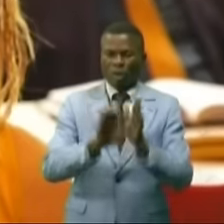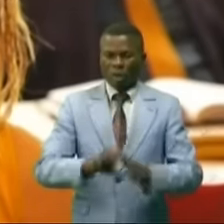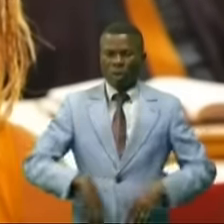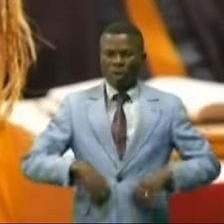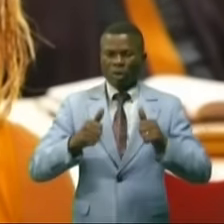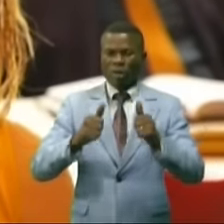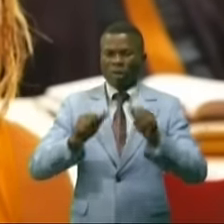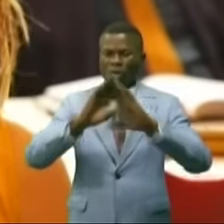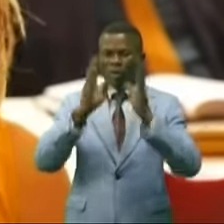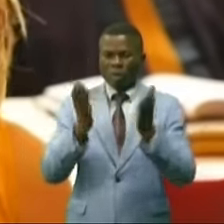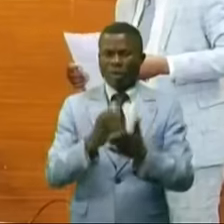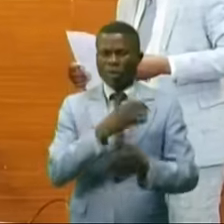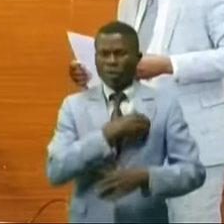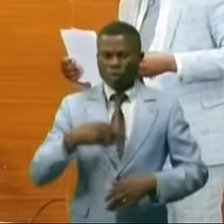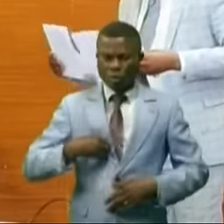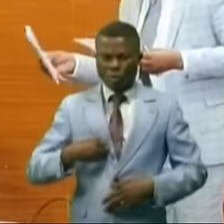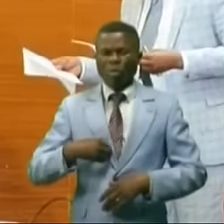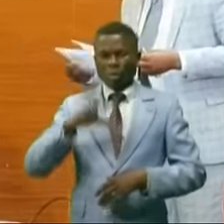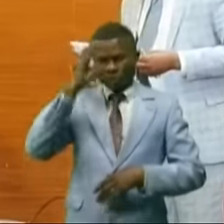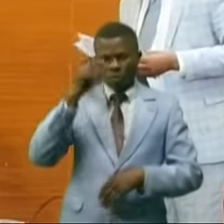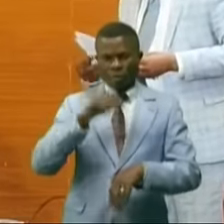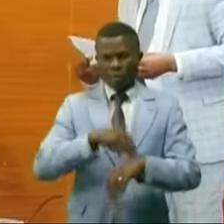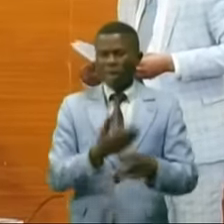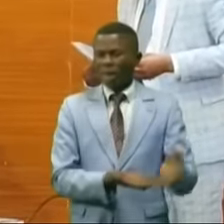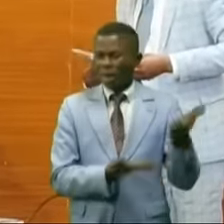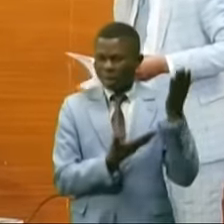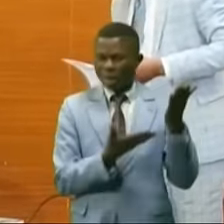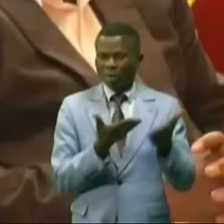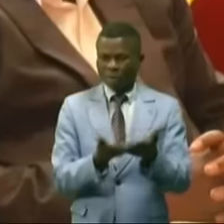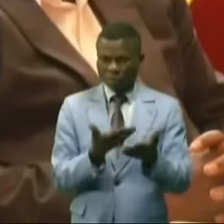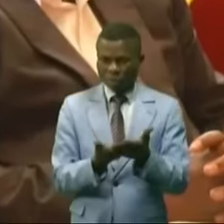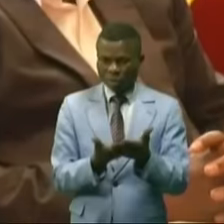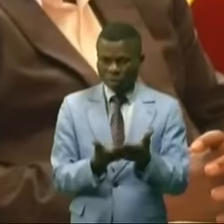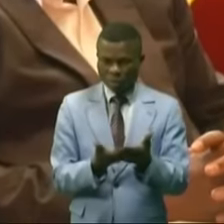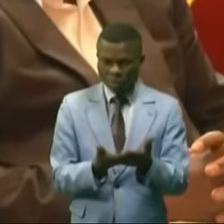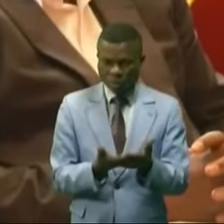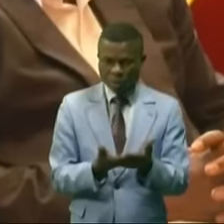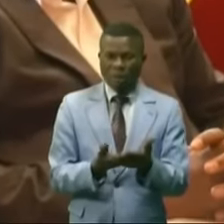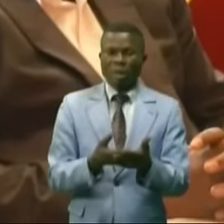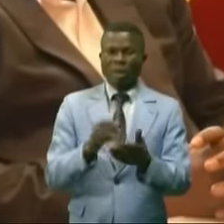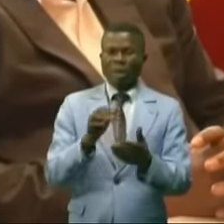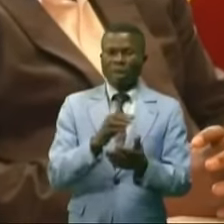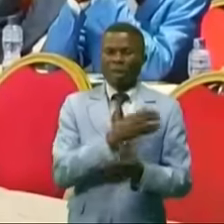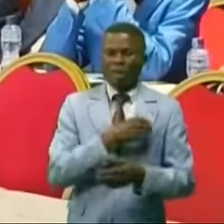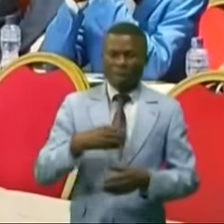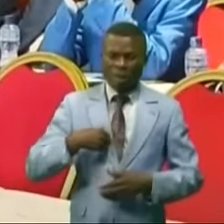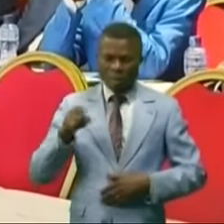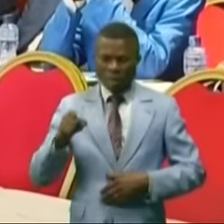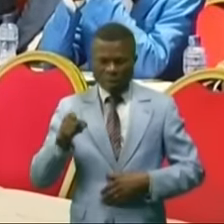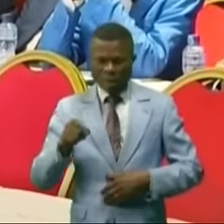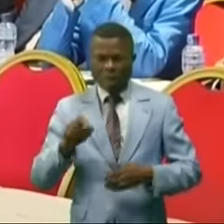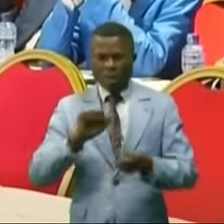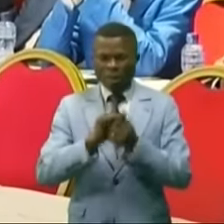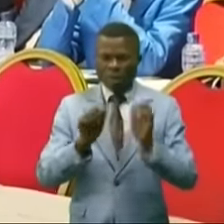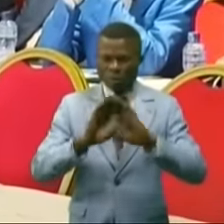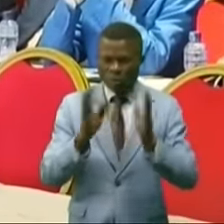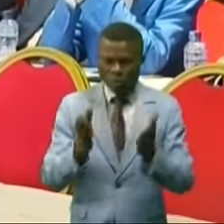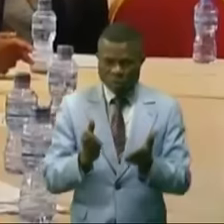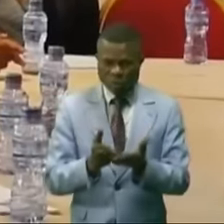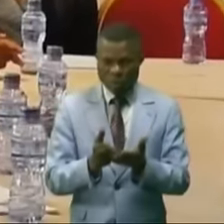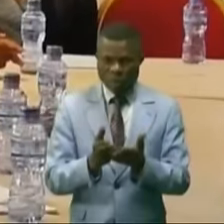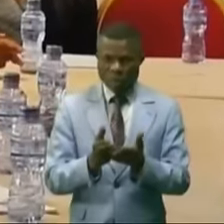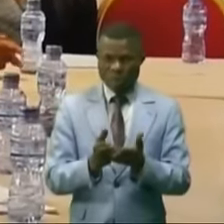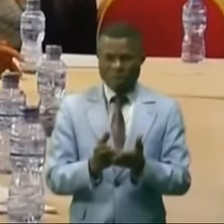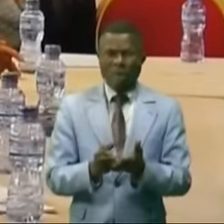santé universelle. Avec les plans stratégiques 2021-2023 de la prévoyance sociale, les statistiques sont presque alarmantes